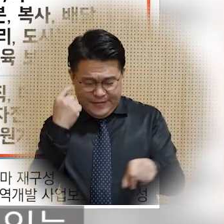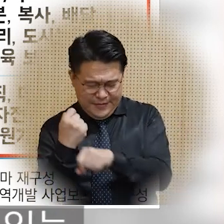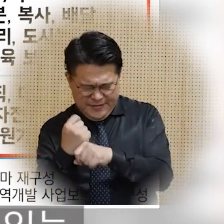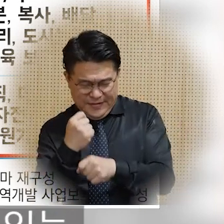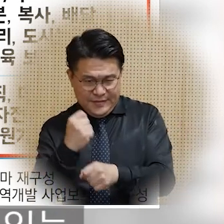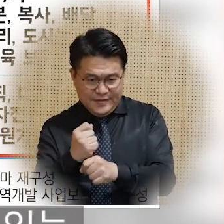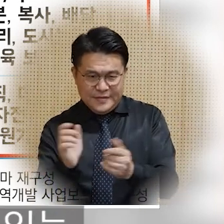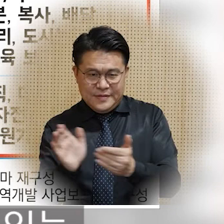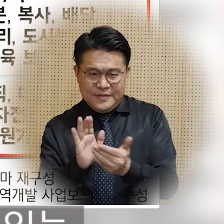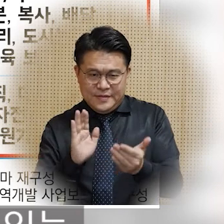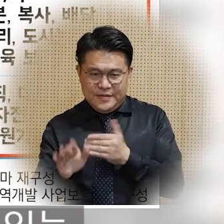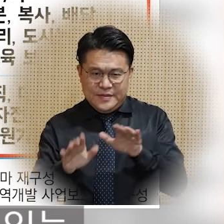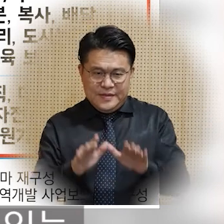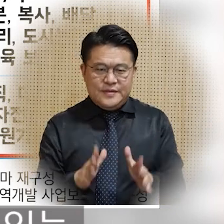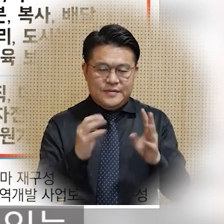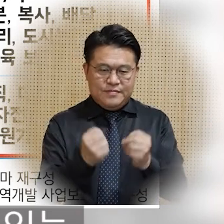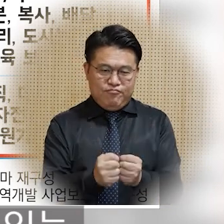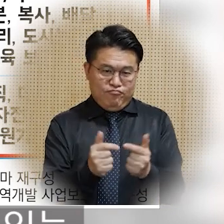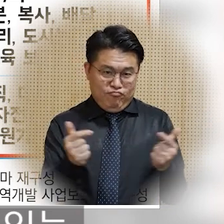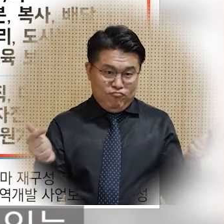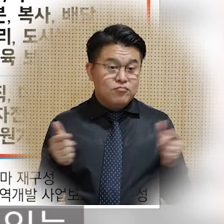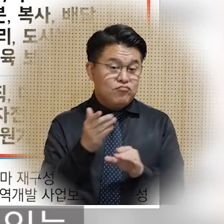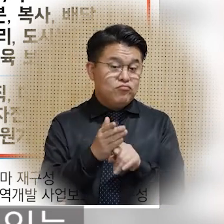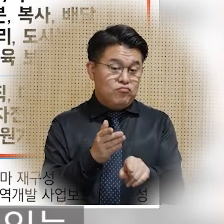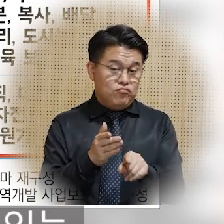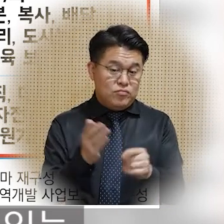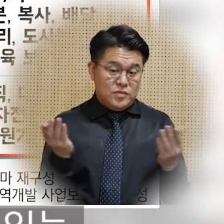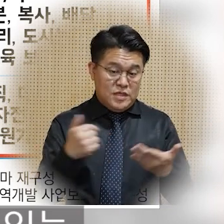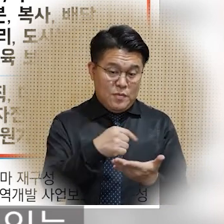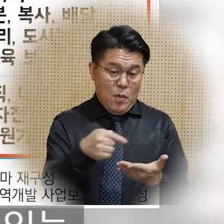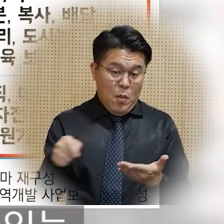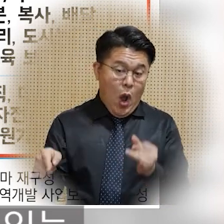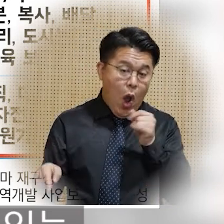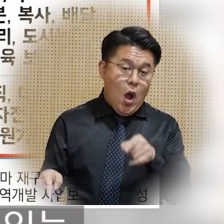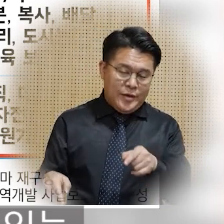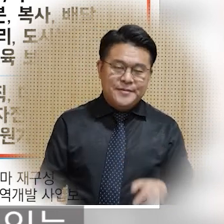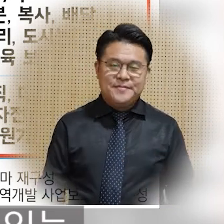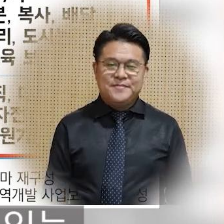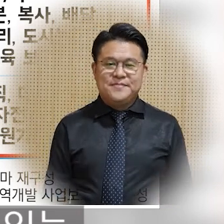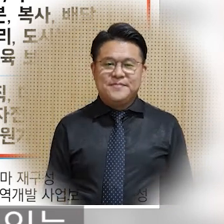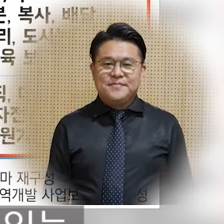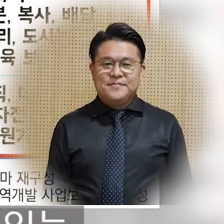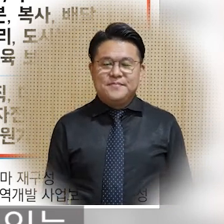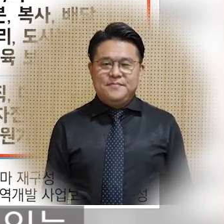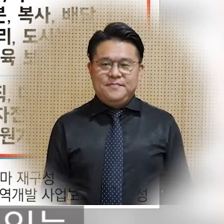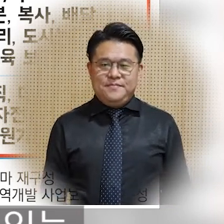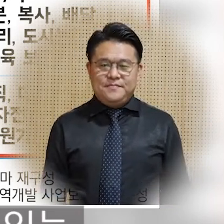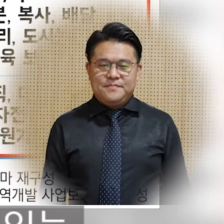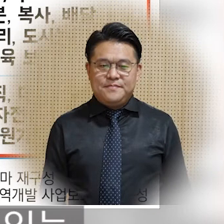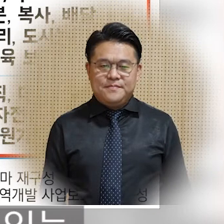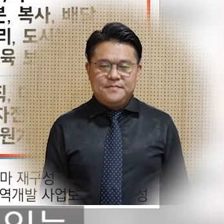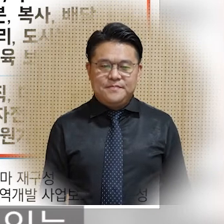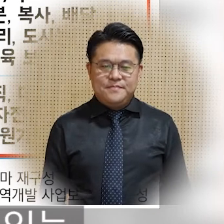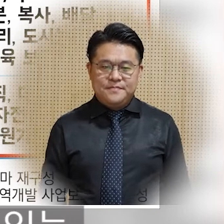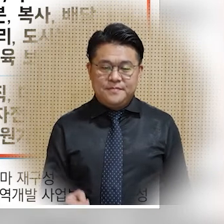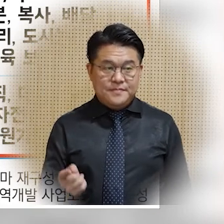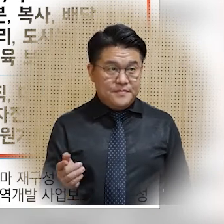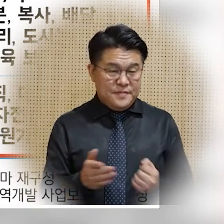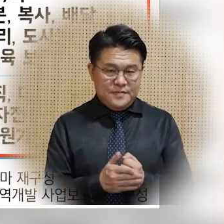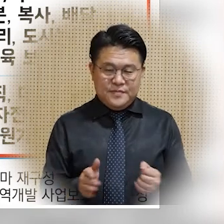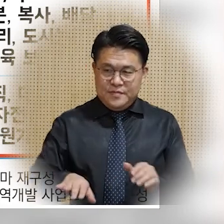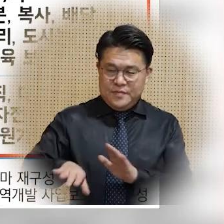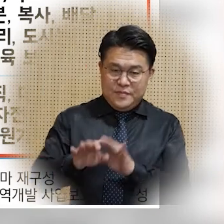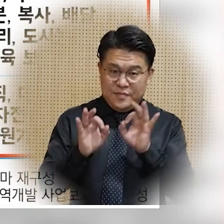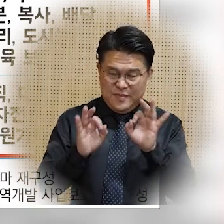여러 이제 직무들을 개발을 해가지고 현재 아주 활성화가 되어 있는 그런 업종들을 보실 수 있을 것입니다.